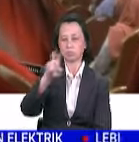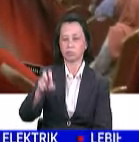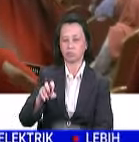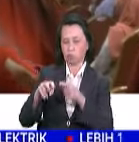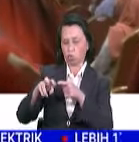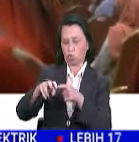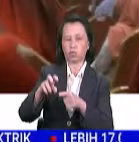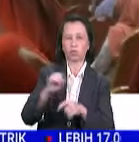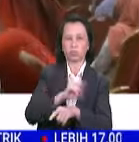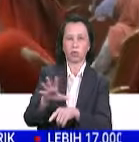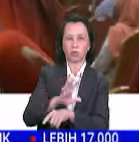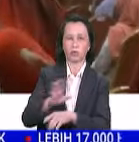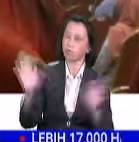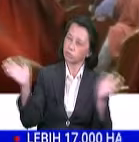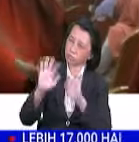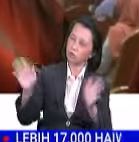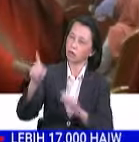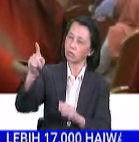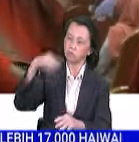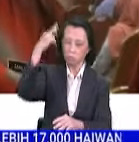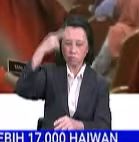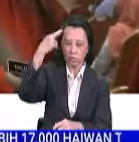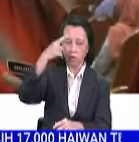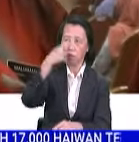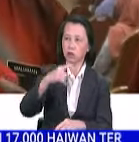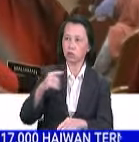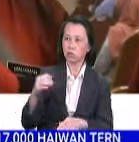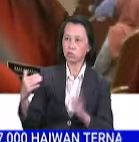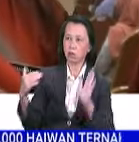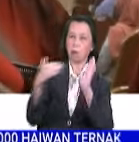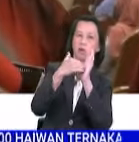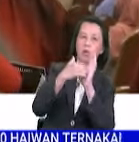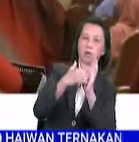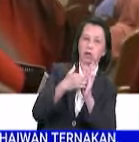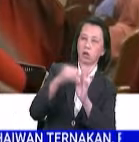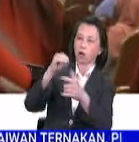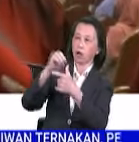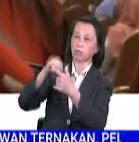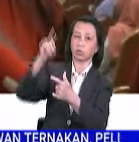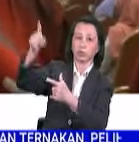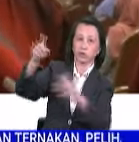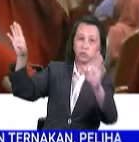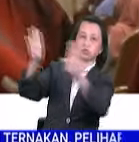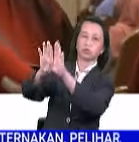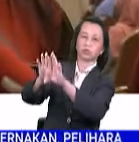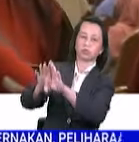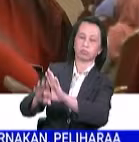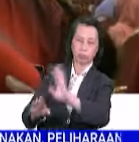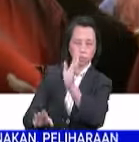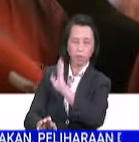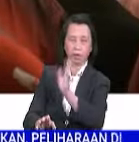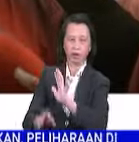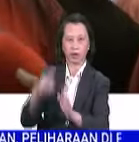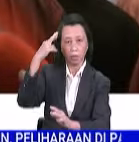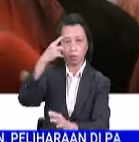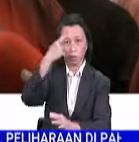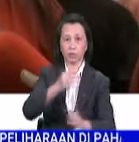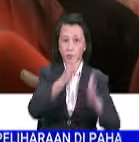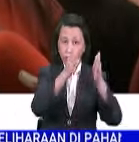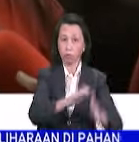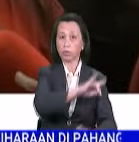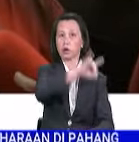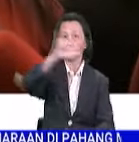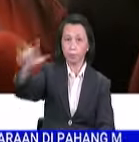pula Saudi apa sekat apa, ataupun dia tutup apa untuk jemaah ke